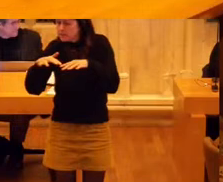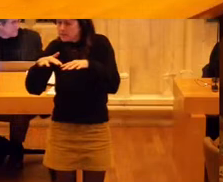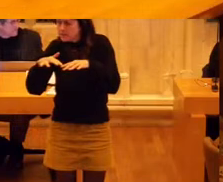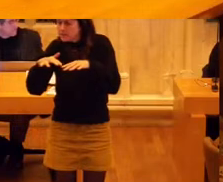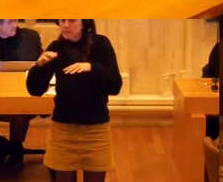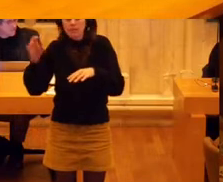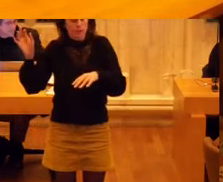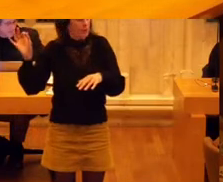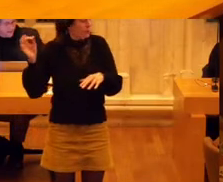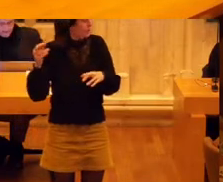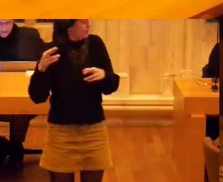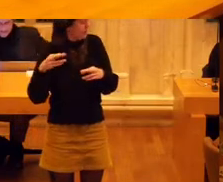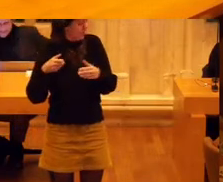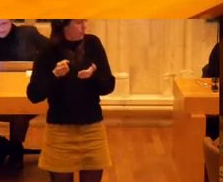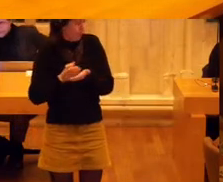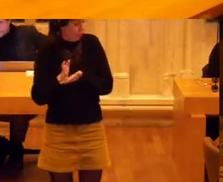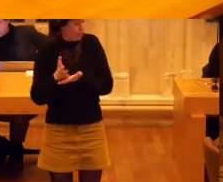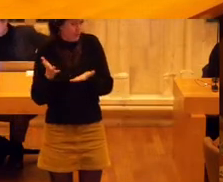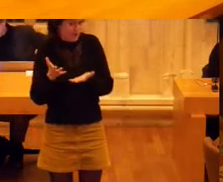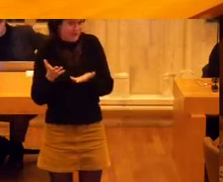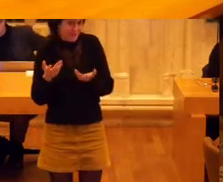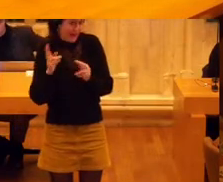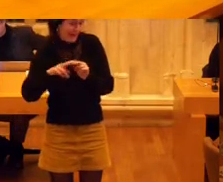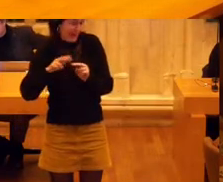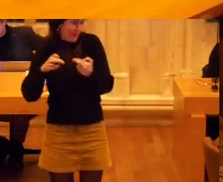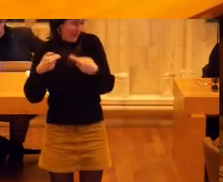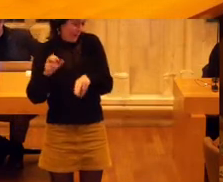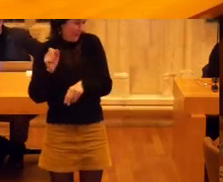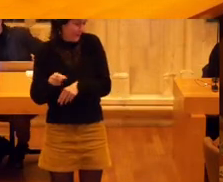Et le projet de la rue du Marais, c'est de rénover la rue, tout simplement,